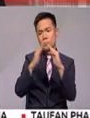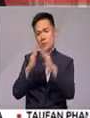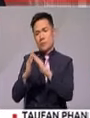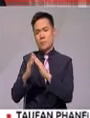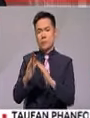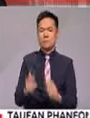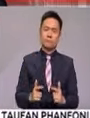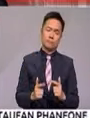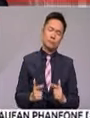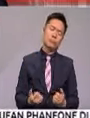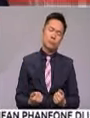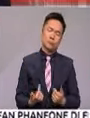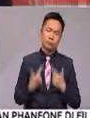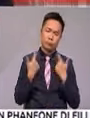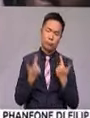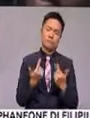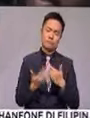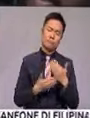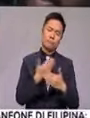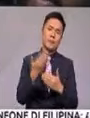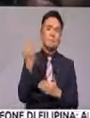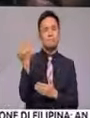seperti biasa.